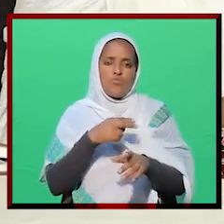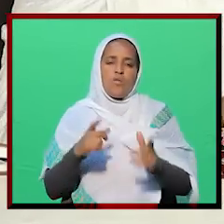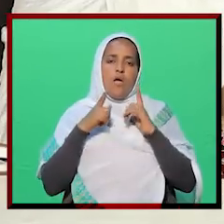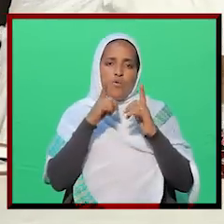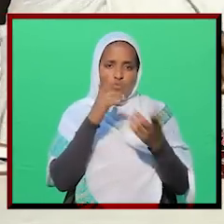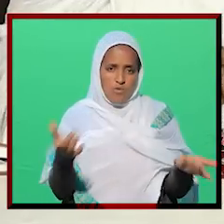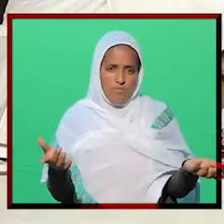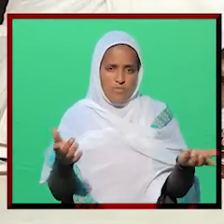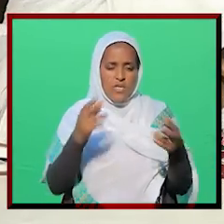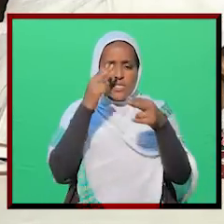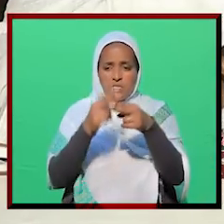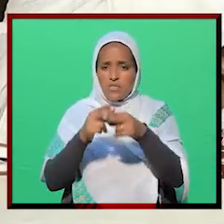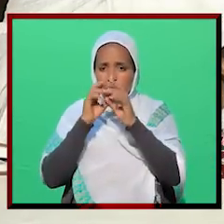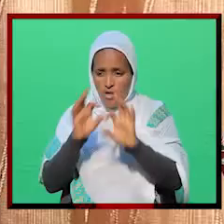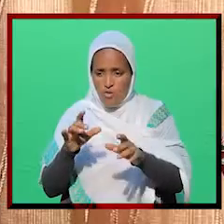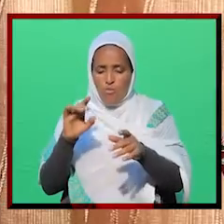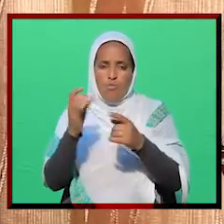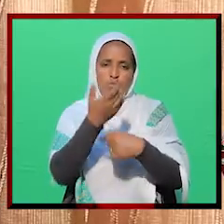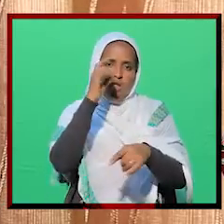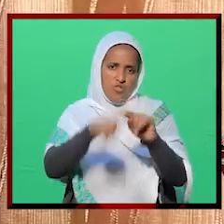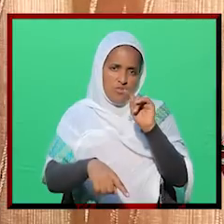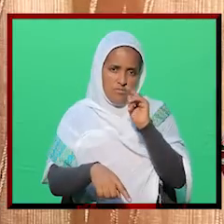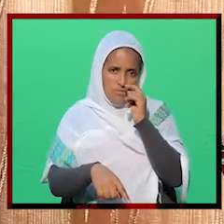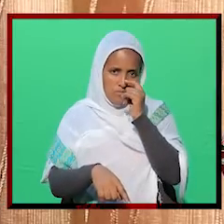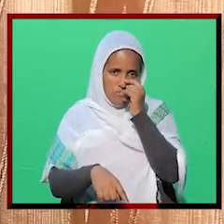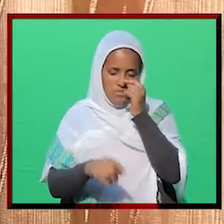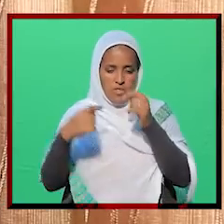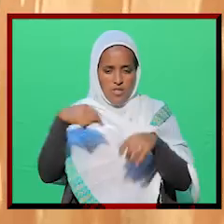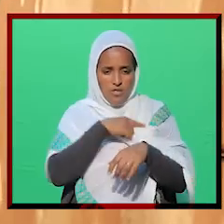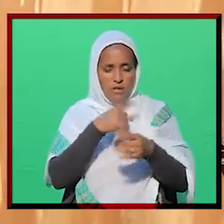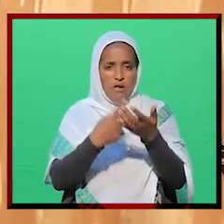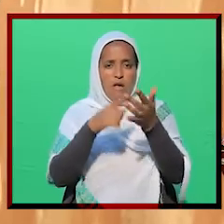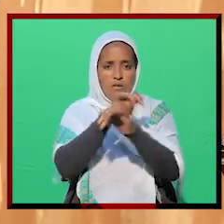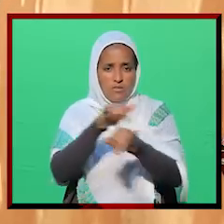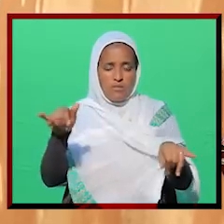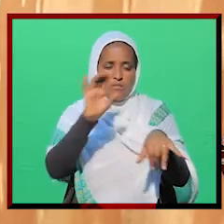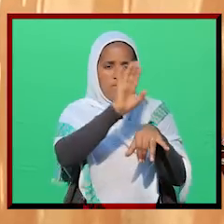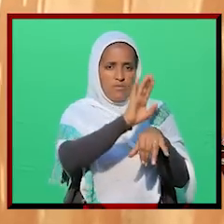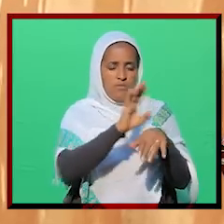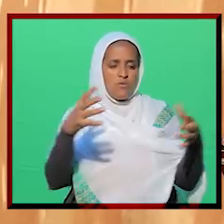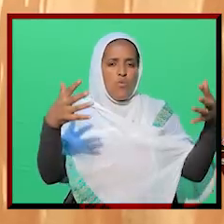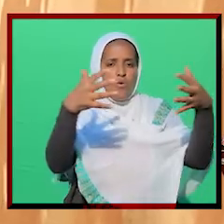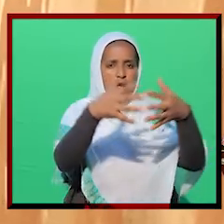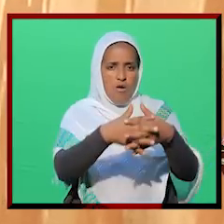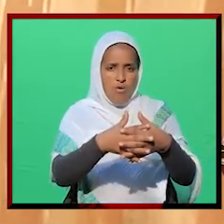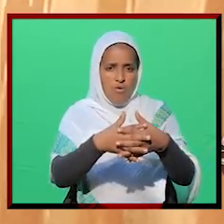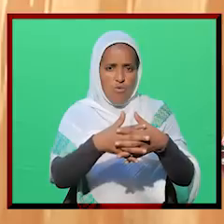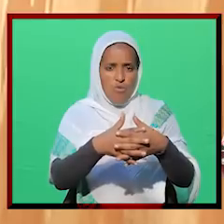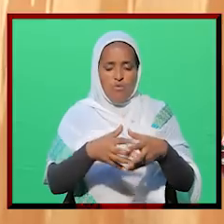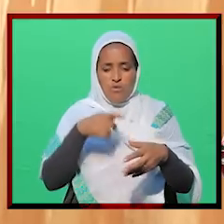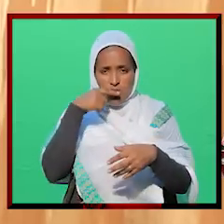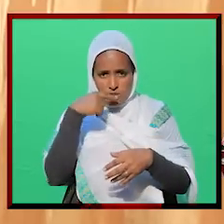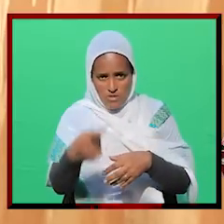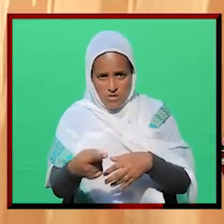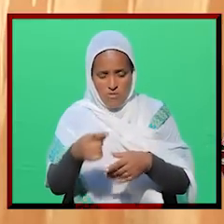ሃይማኖት ስለማይኖር ማለት ነው። ስምም የሌለው ደግሞ ሊሆን አይችልም ሊኖርም አይችልም። እንደኛ እንደ ተዋህዶ